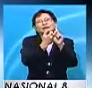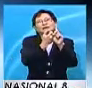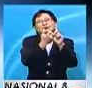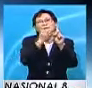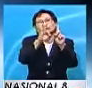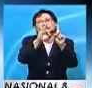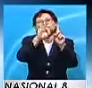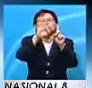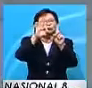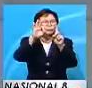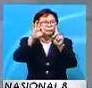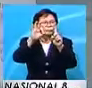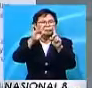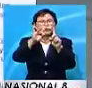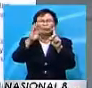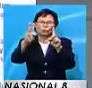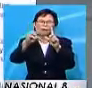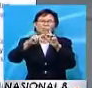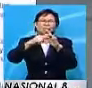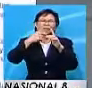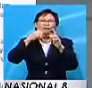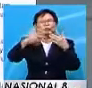1996.